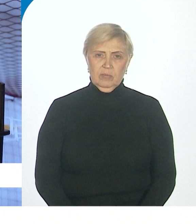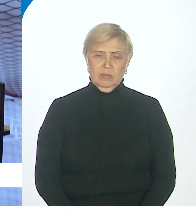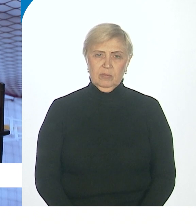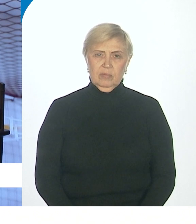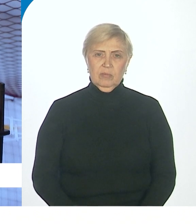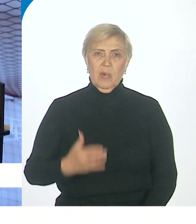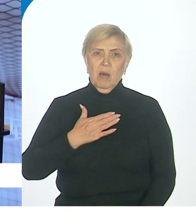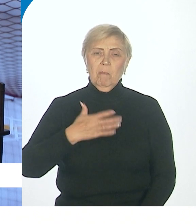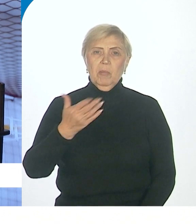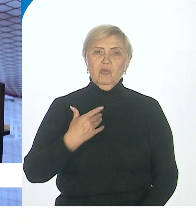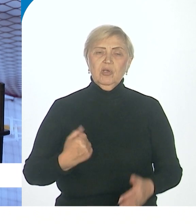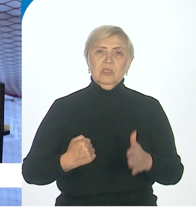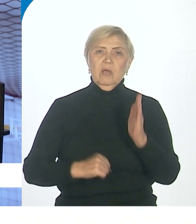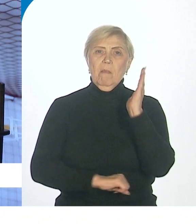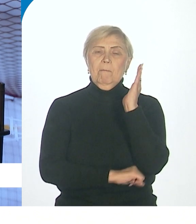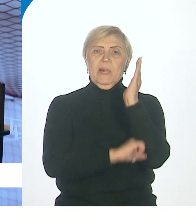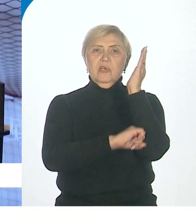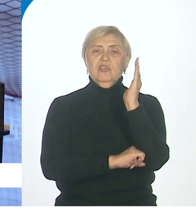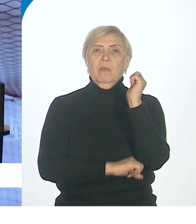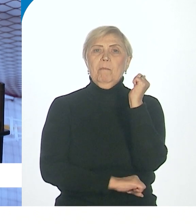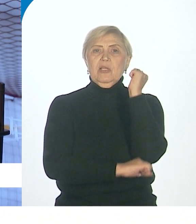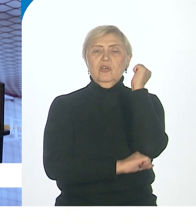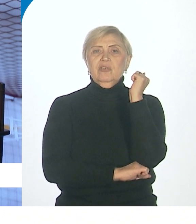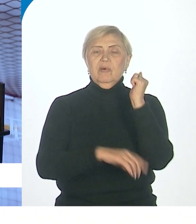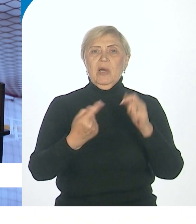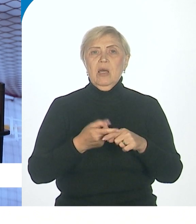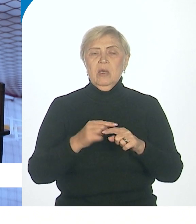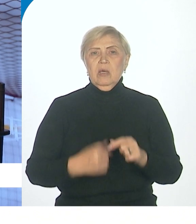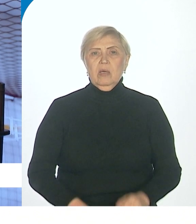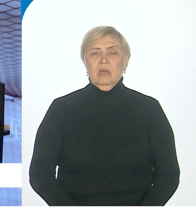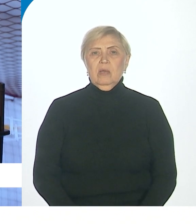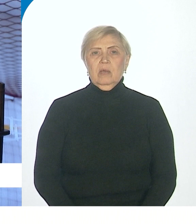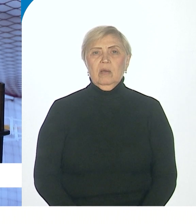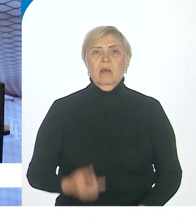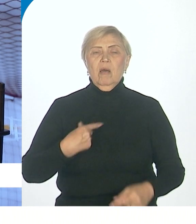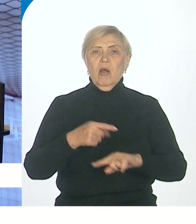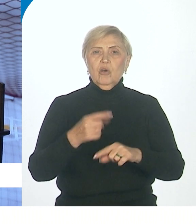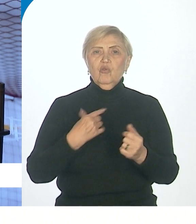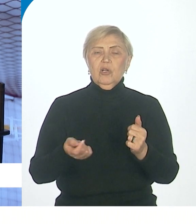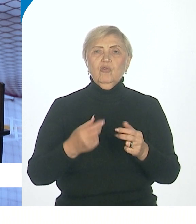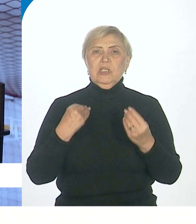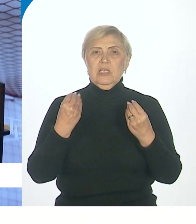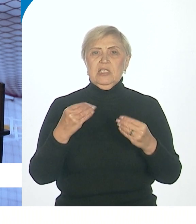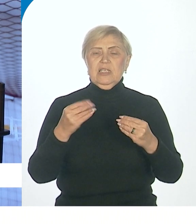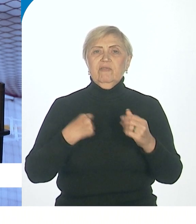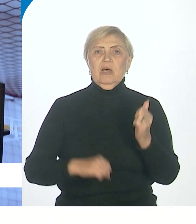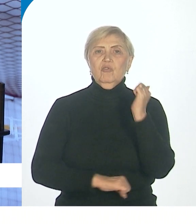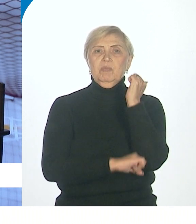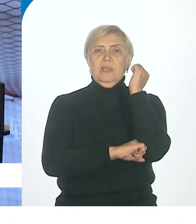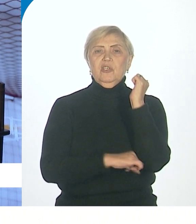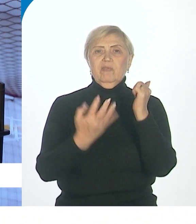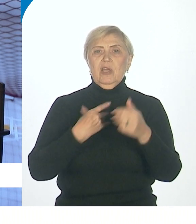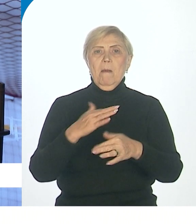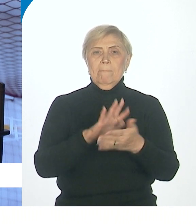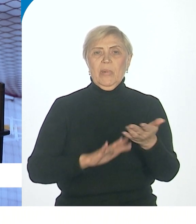мы поддерживаем, и все федеральные проекты, которые заходят в Краевой центр образования, Кванторум, естественно, тоже поддерживает и продолжает. А вообще